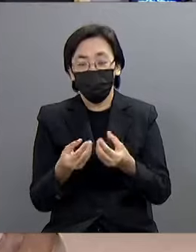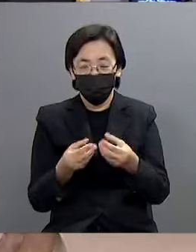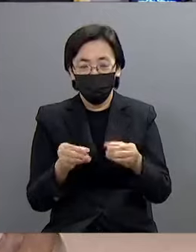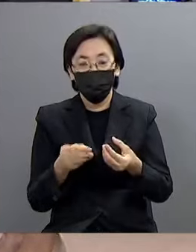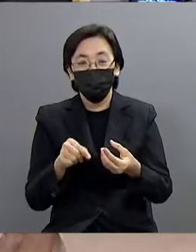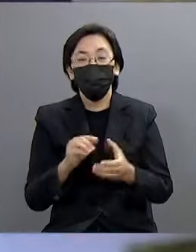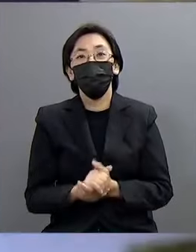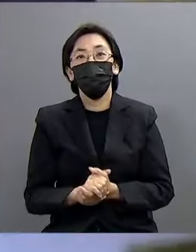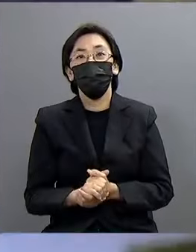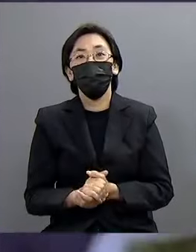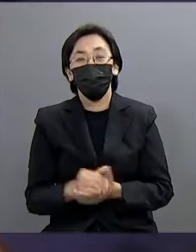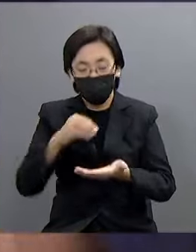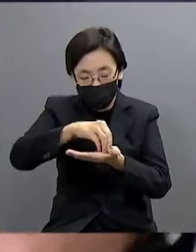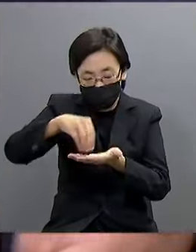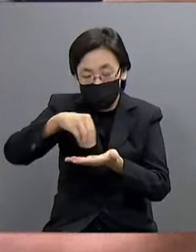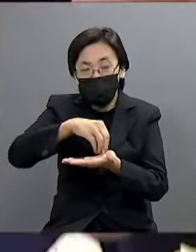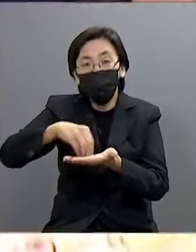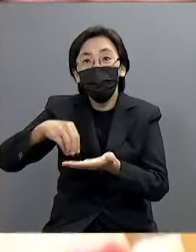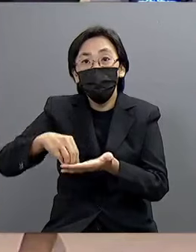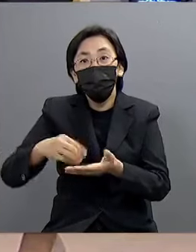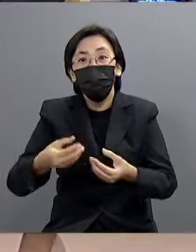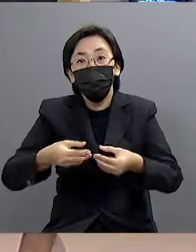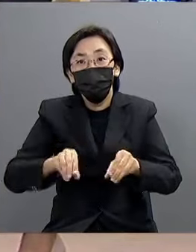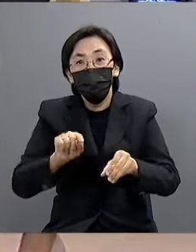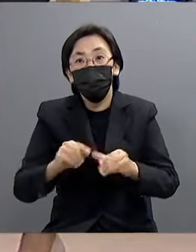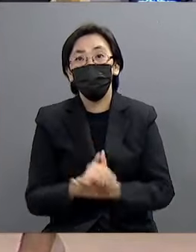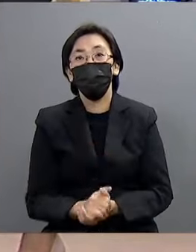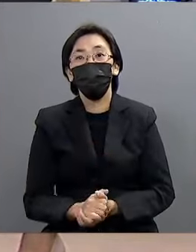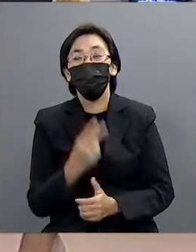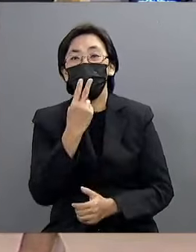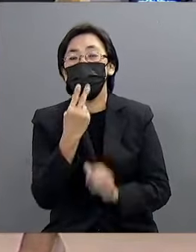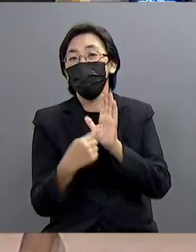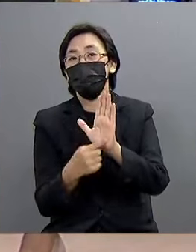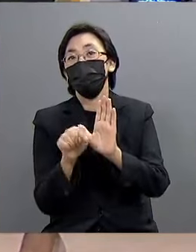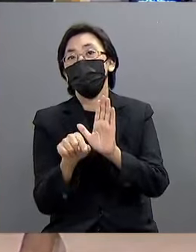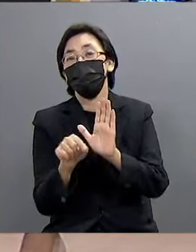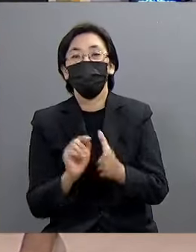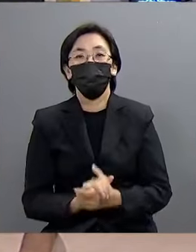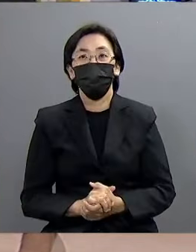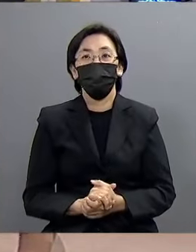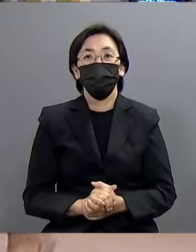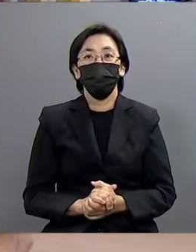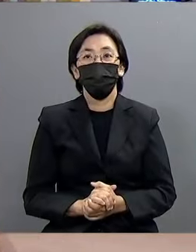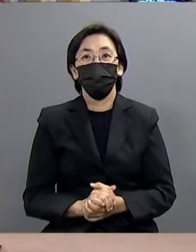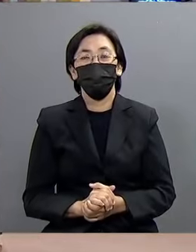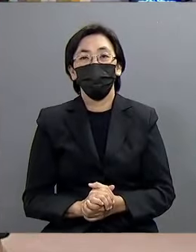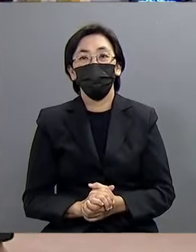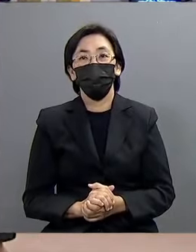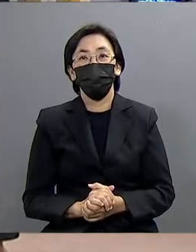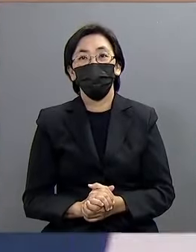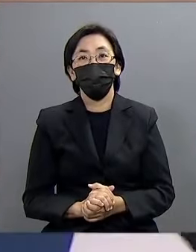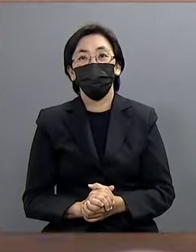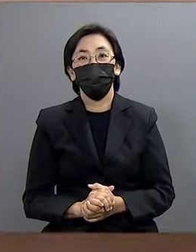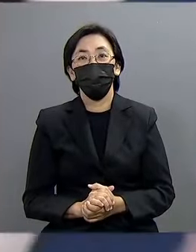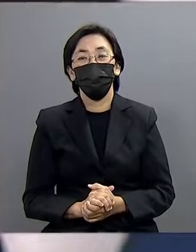ใช่ไหมก็ใช่แบบน ี้อันนี้ที่เบสทำออกมาเป็นแบบ อ๋อใช่นั่นไงเป็นแบบ ใช่แล้วเราก็ไปดัดแปลง เอามาเพิ่มคือเติมลูกตา ให้